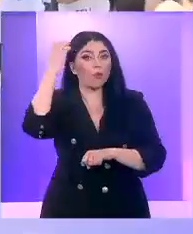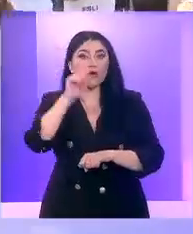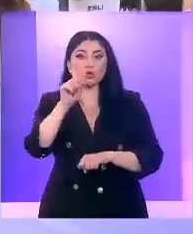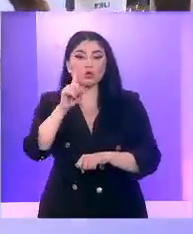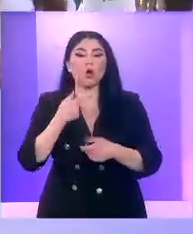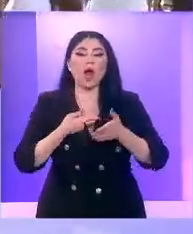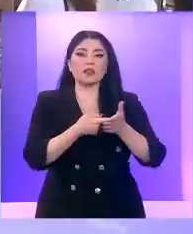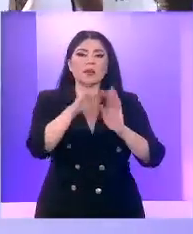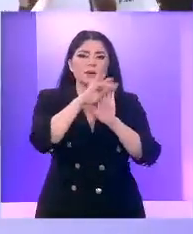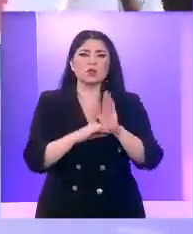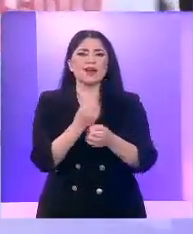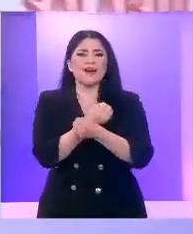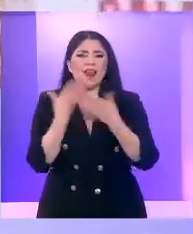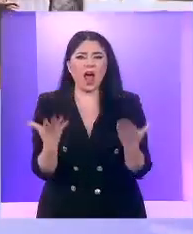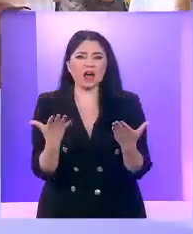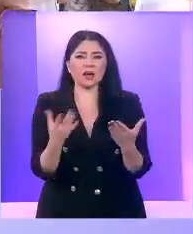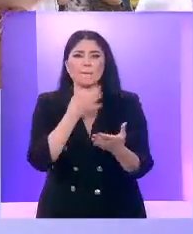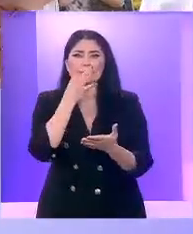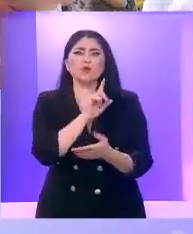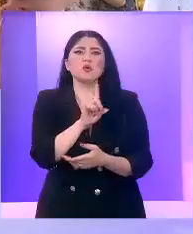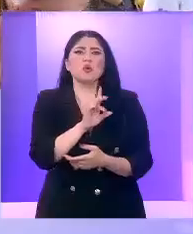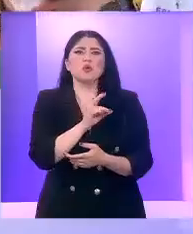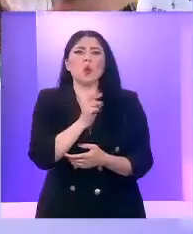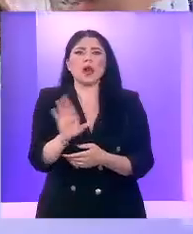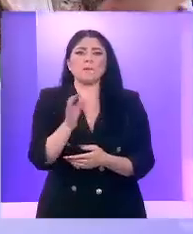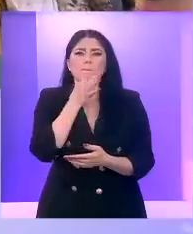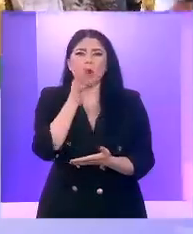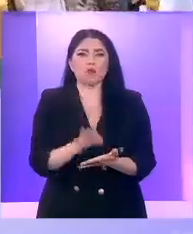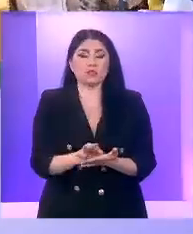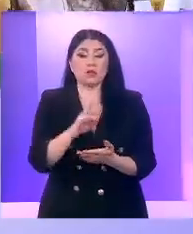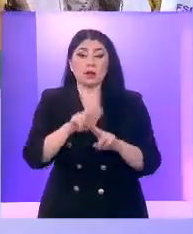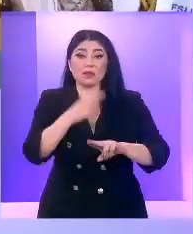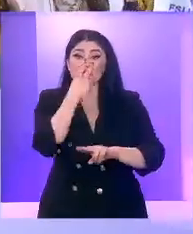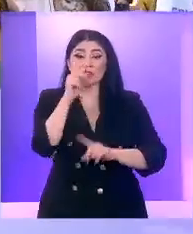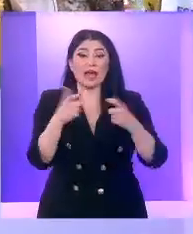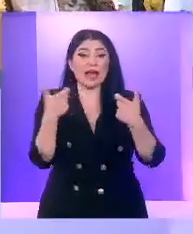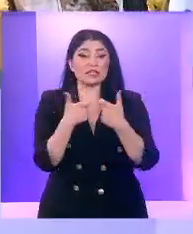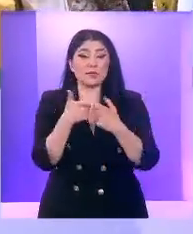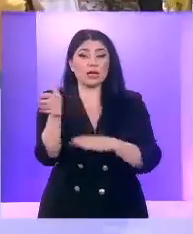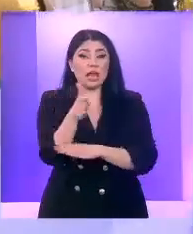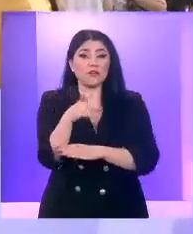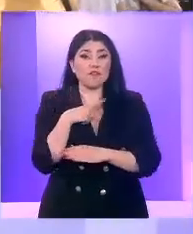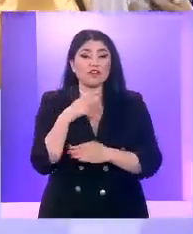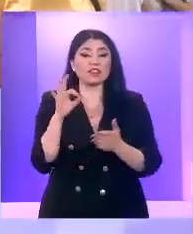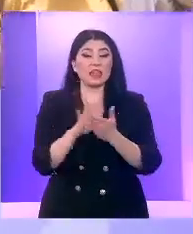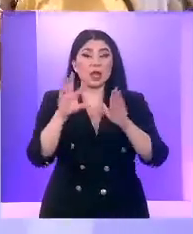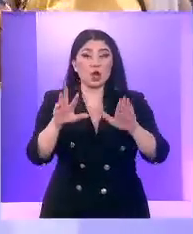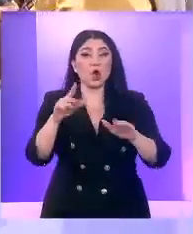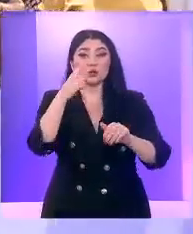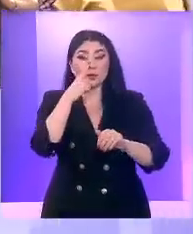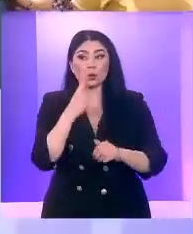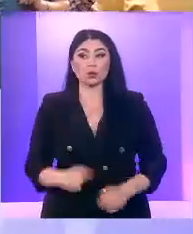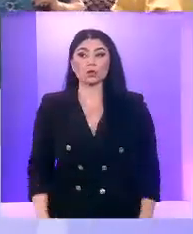niște măsuri clare, nu cu niște promisiuni. Vom vedea acum dacă evaluarea națională va fi susținută pe data de